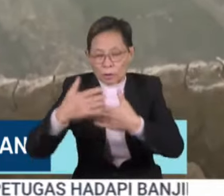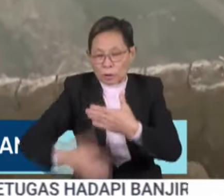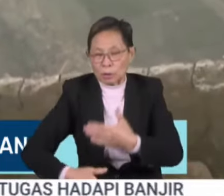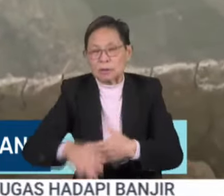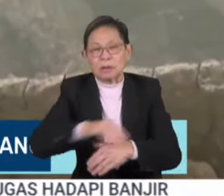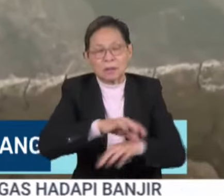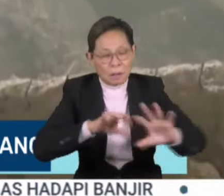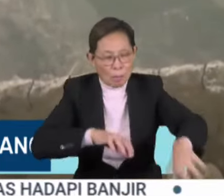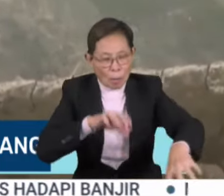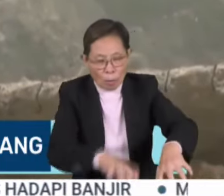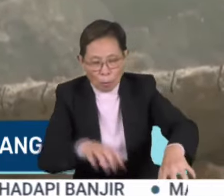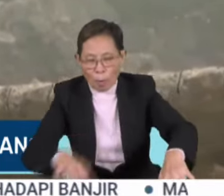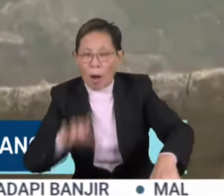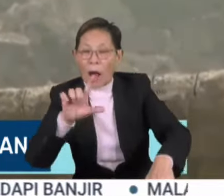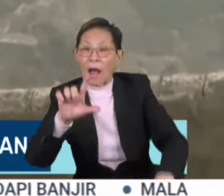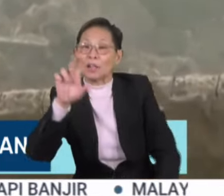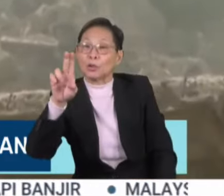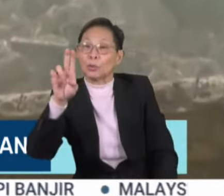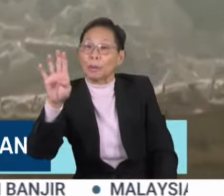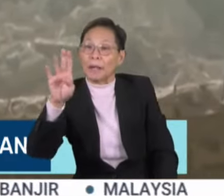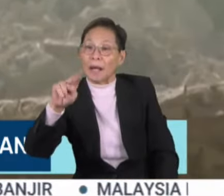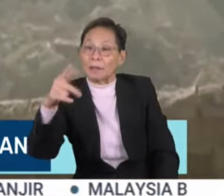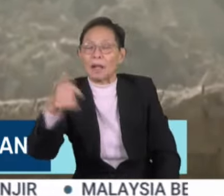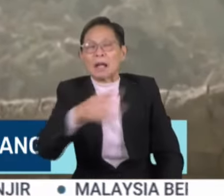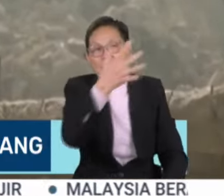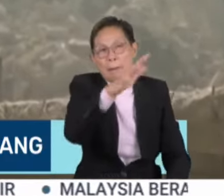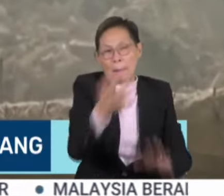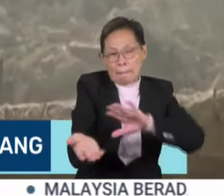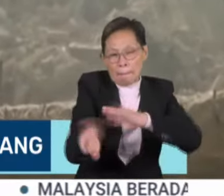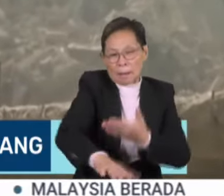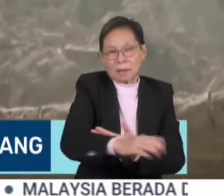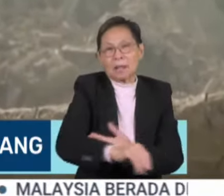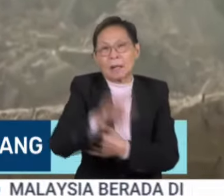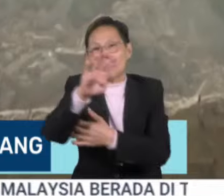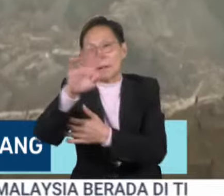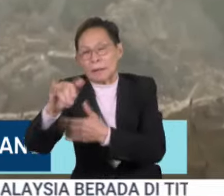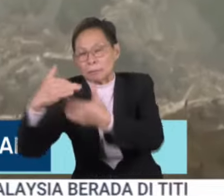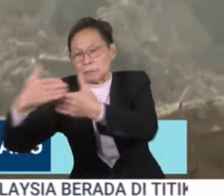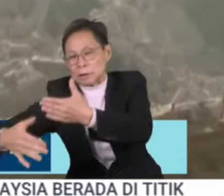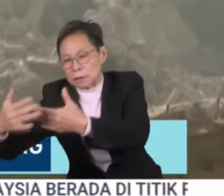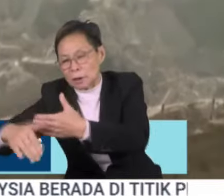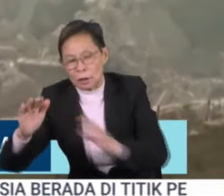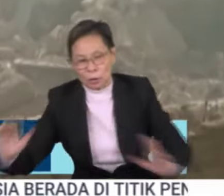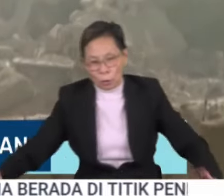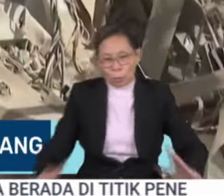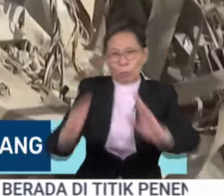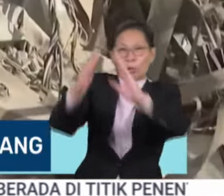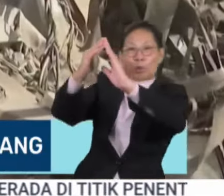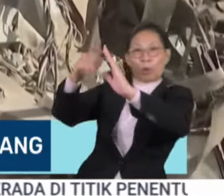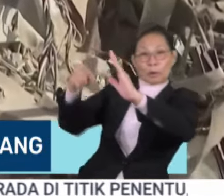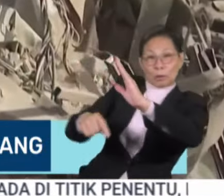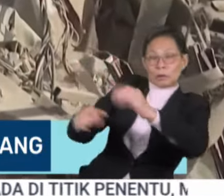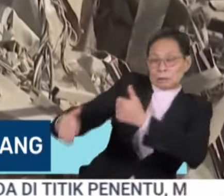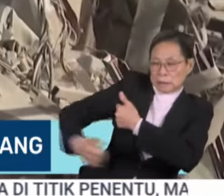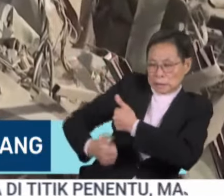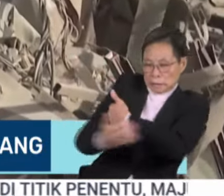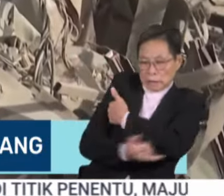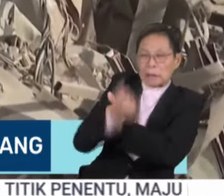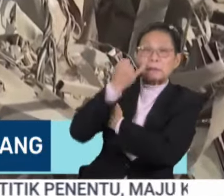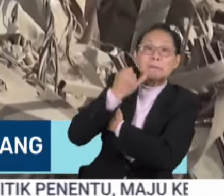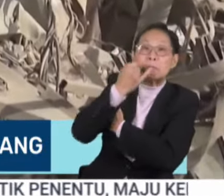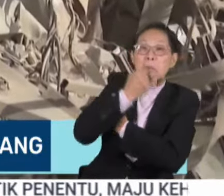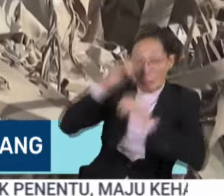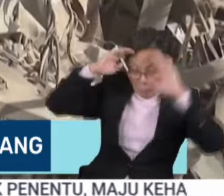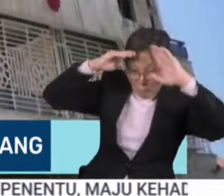di beberapa wilayah Lubnan. Sementara 15 maut dan 46 cedera di pergunungan Lubnan. Tentera Negara Haram Israel